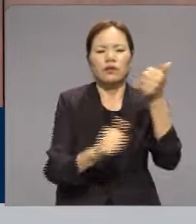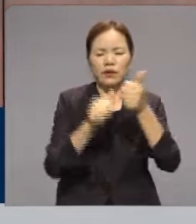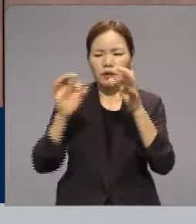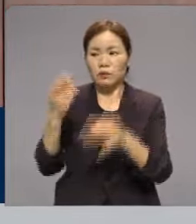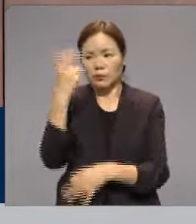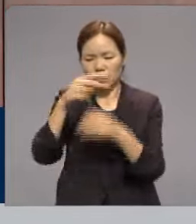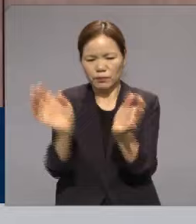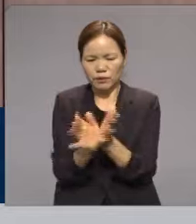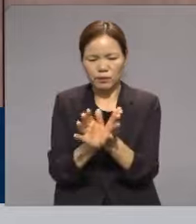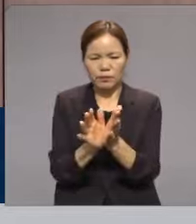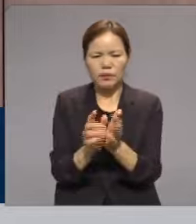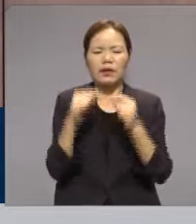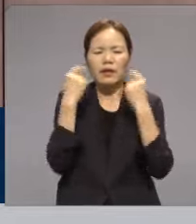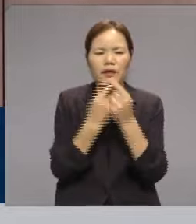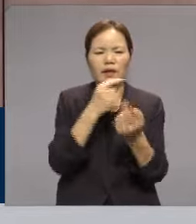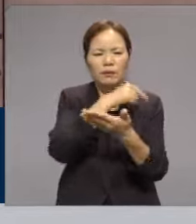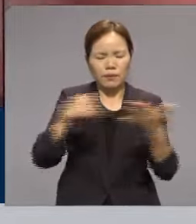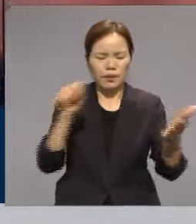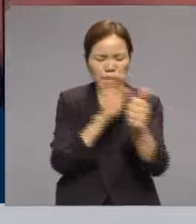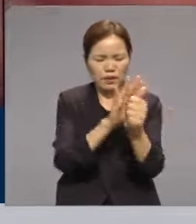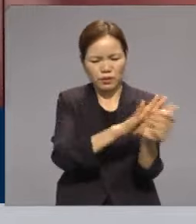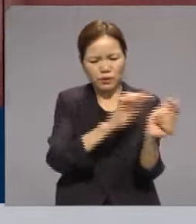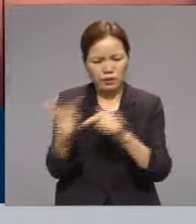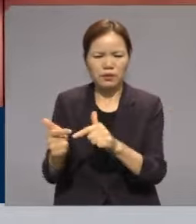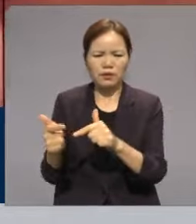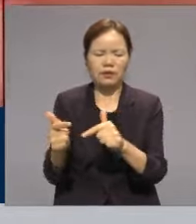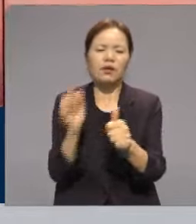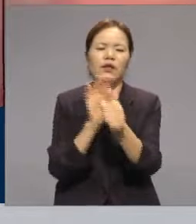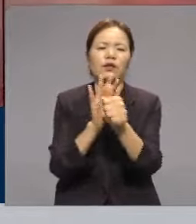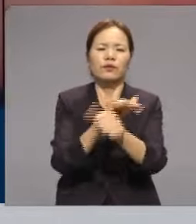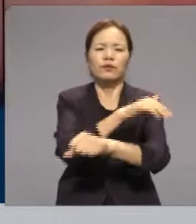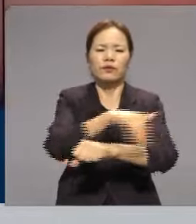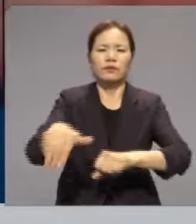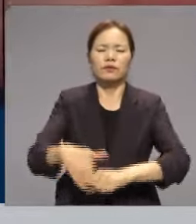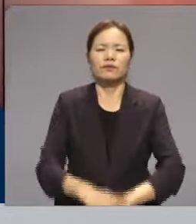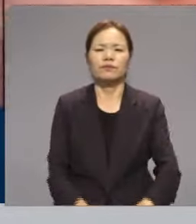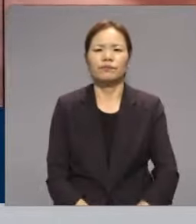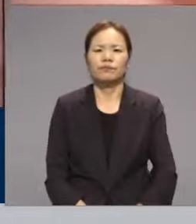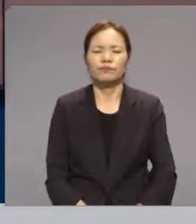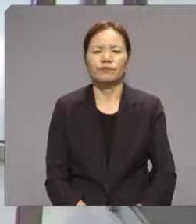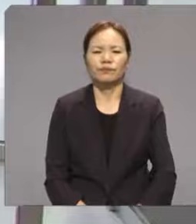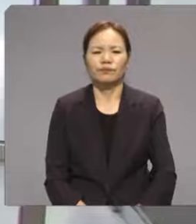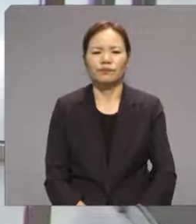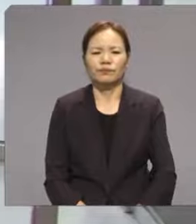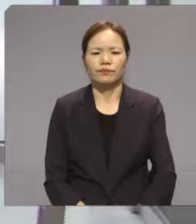소비자 피해 구제와 분쟁 조정을 지원할 예정입니다. 유성훈 기자입니다.